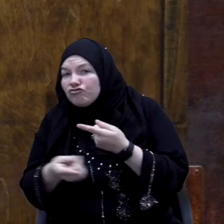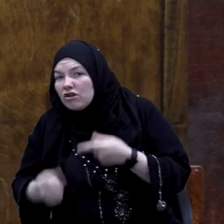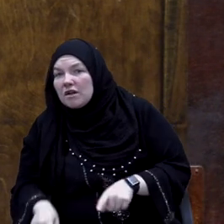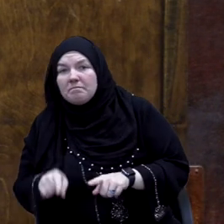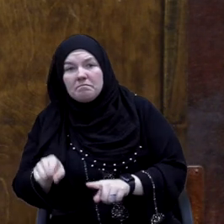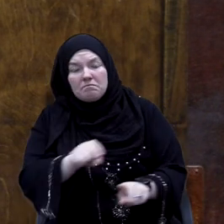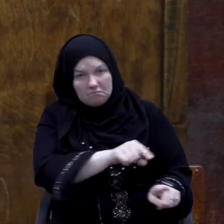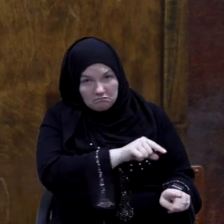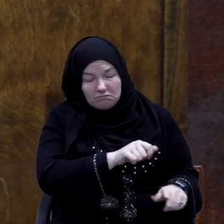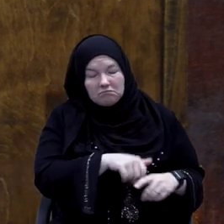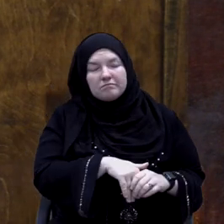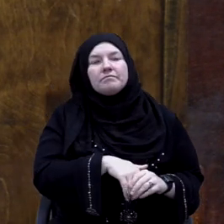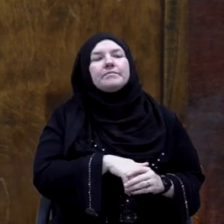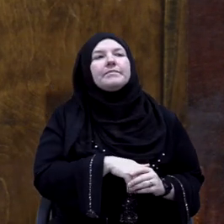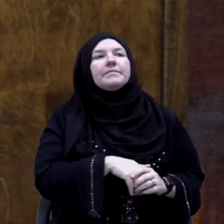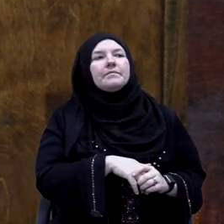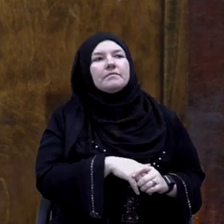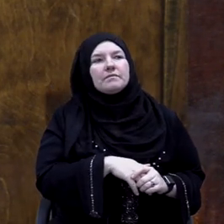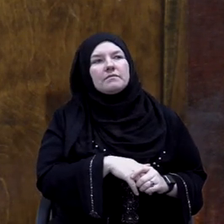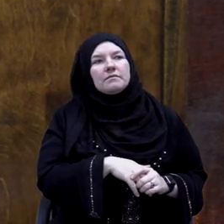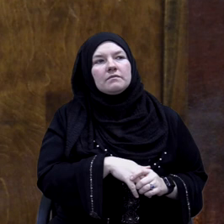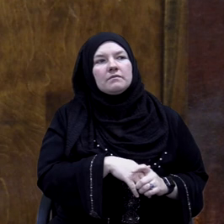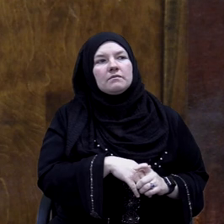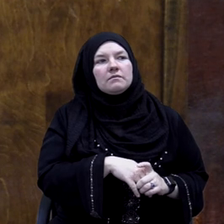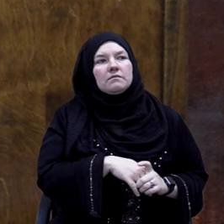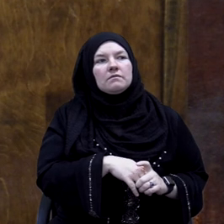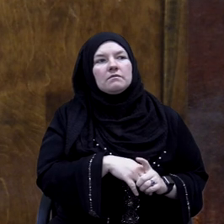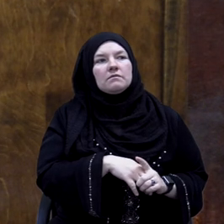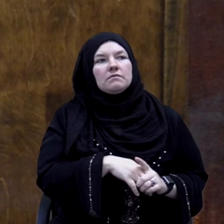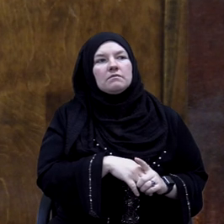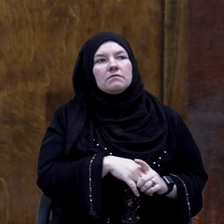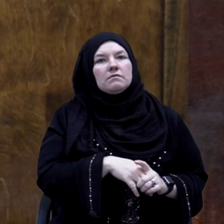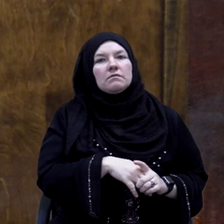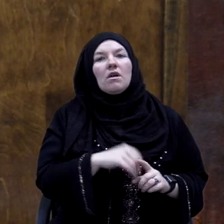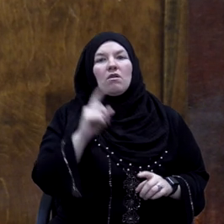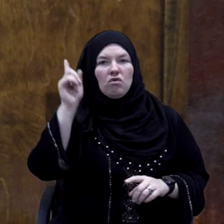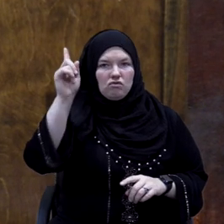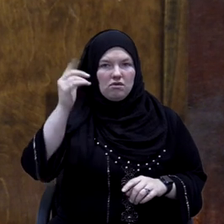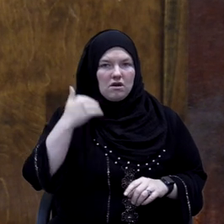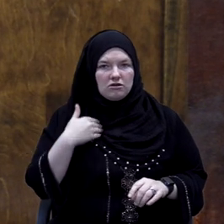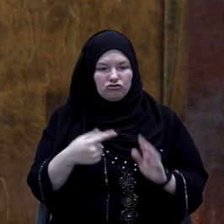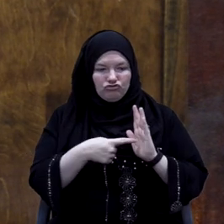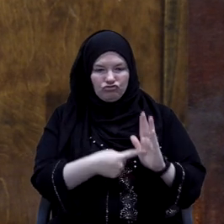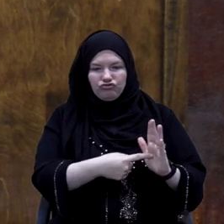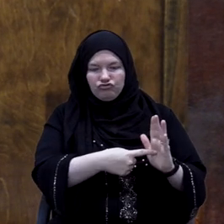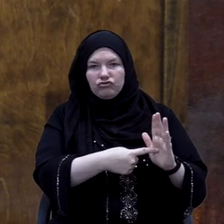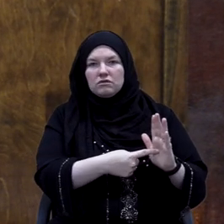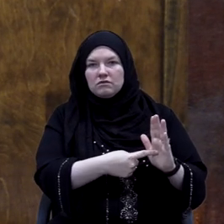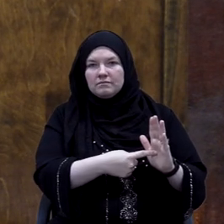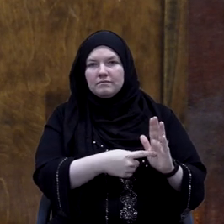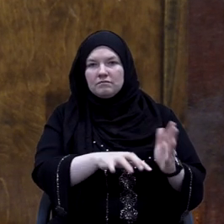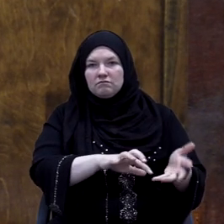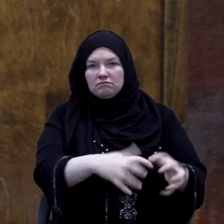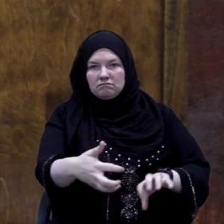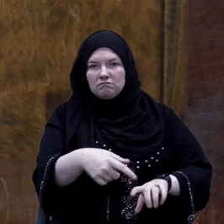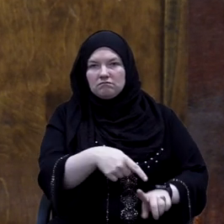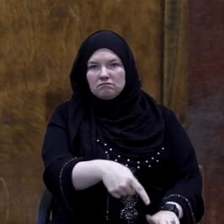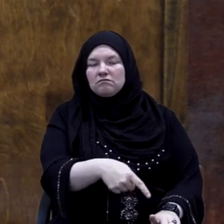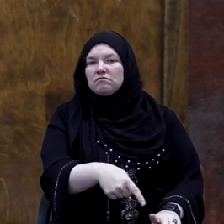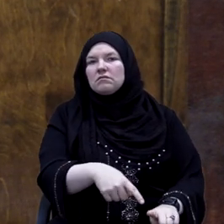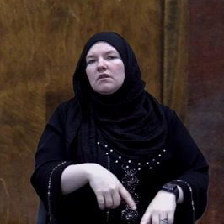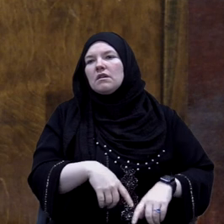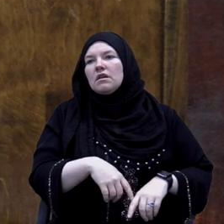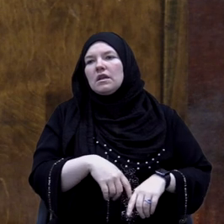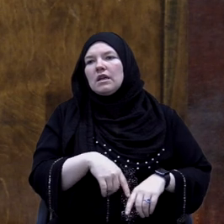فَأَخَذْتُهَا وَإِلَيَّ الْمَصِيرِ. And I have taken them out, and to me belongs